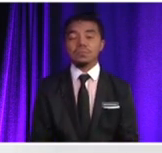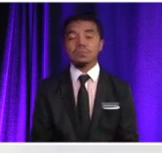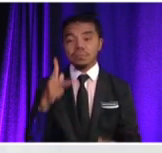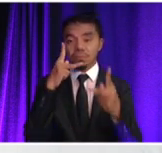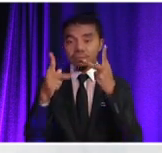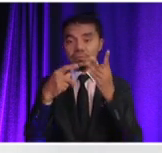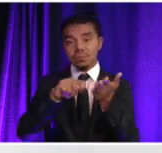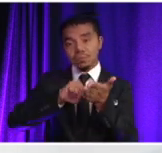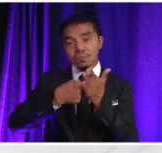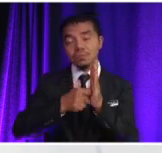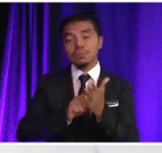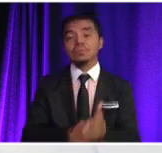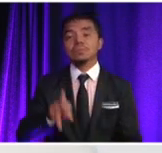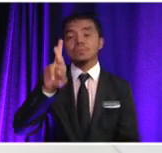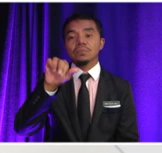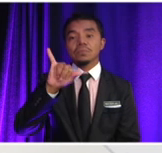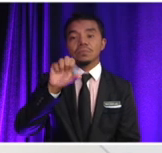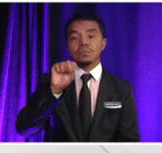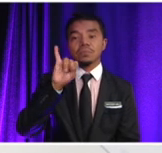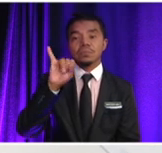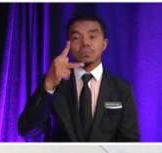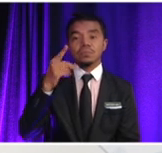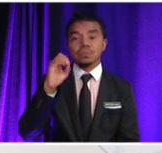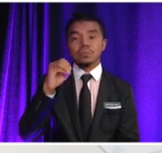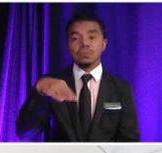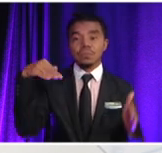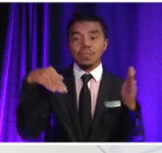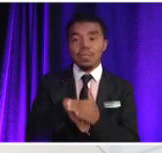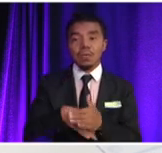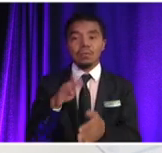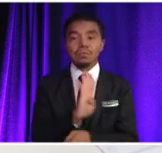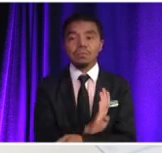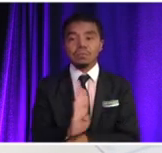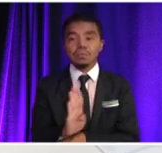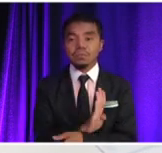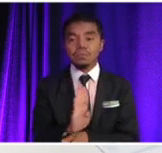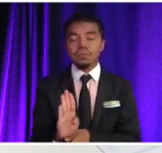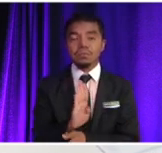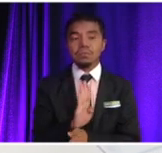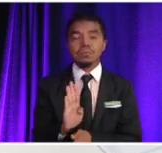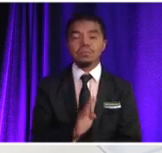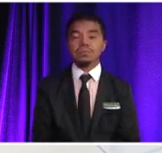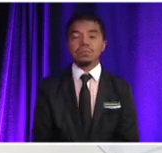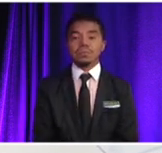ialah risiko dalam perniagaan yang mana risikonya tandaka Tuliskan